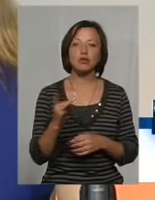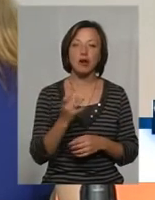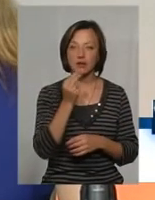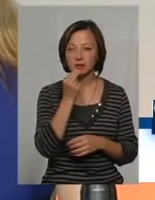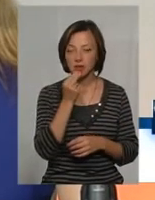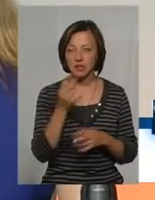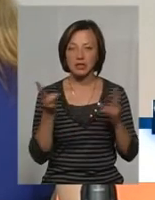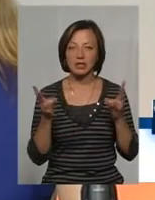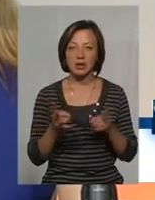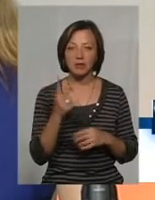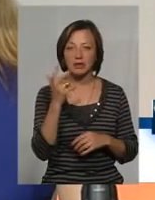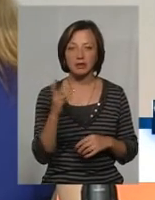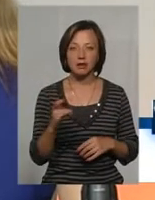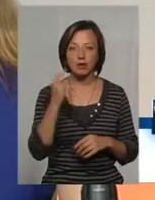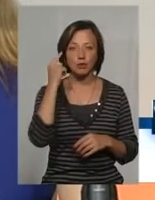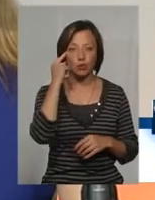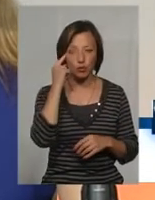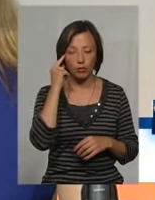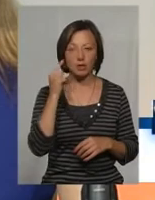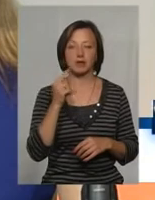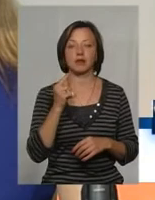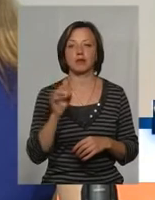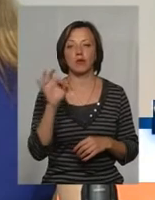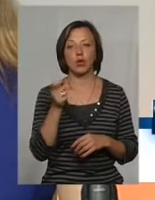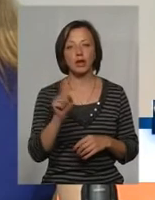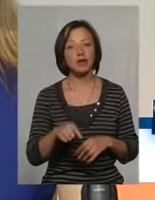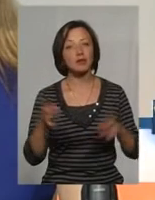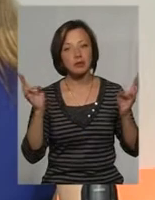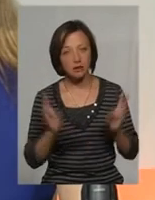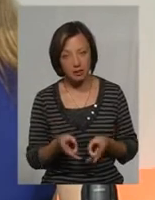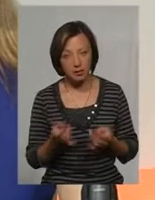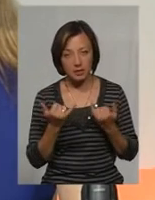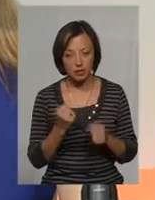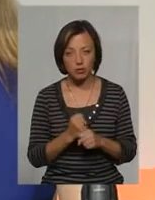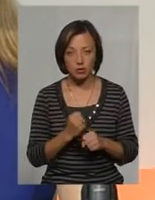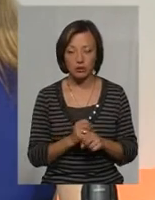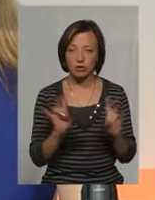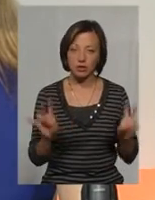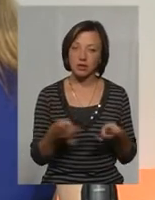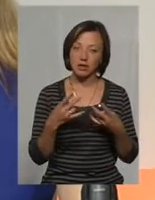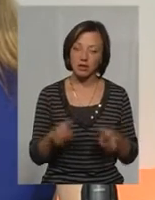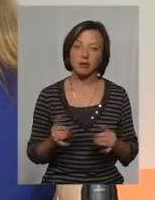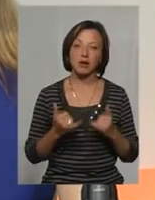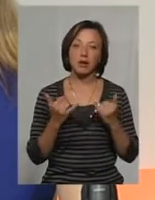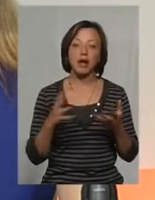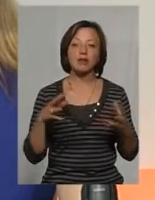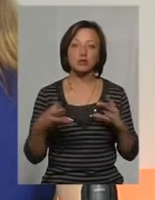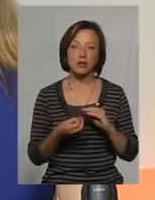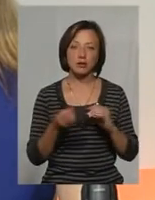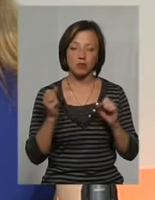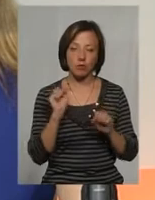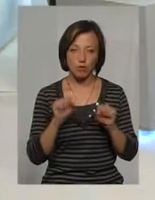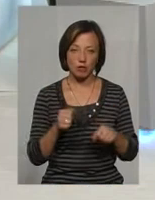вживаєш, то треба 300 раз подумати про те, чи стоїть це зараз зробити, чи не стоїть. Для того, які наслідки це